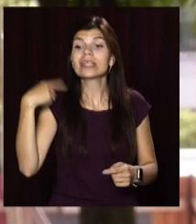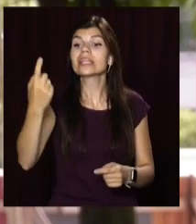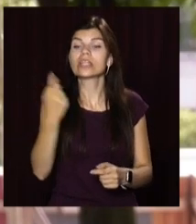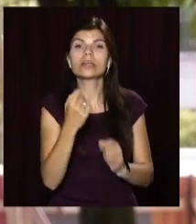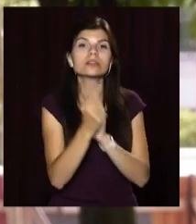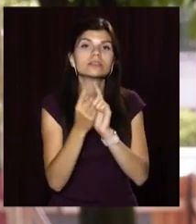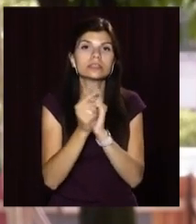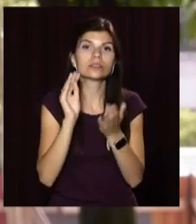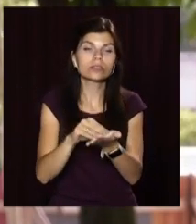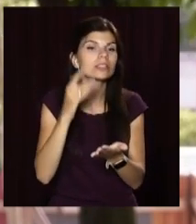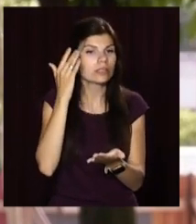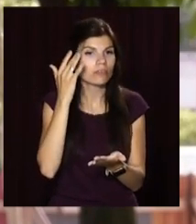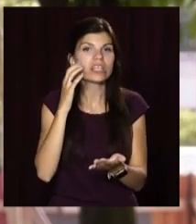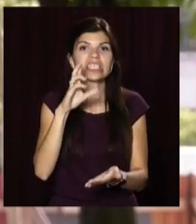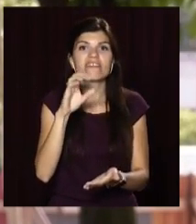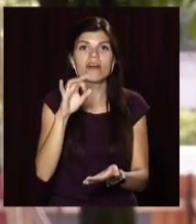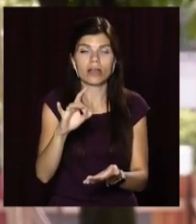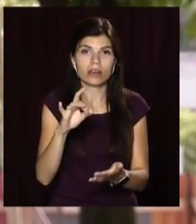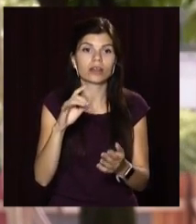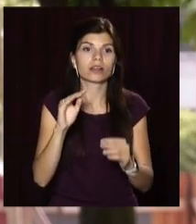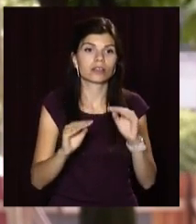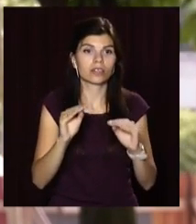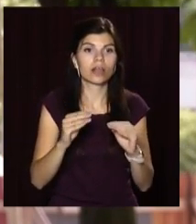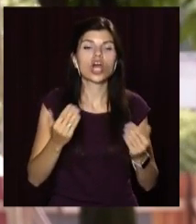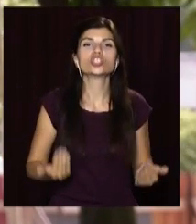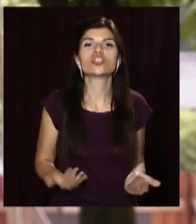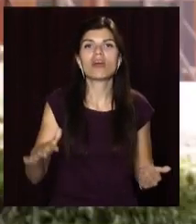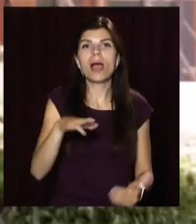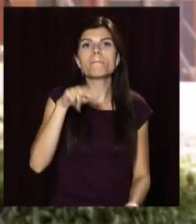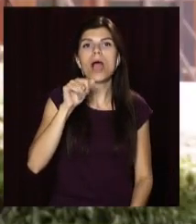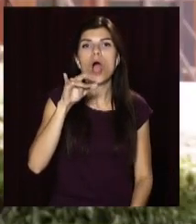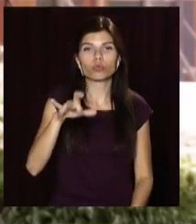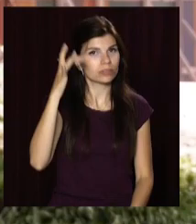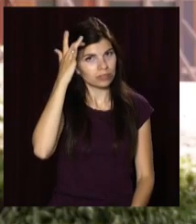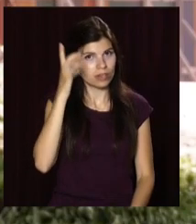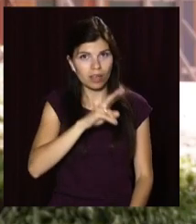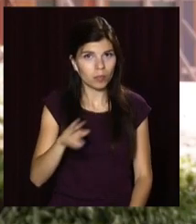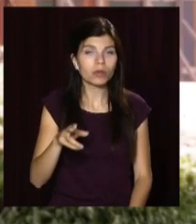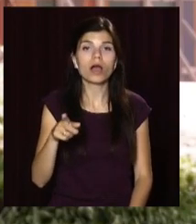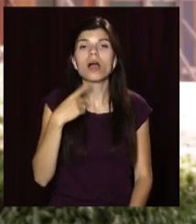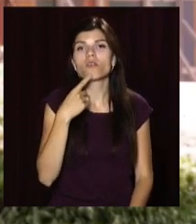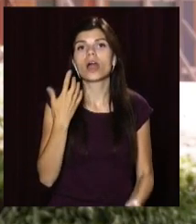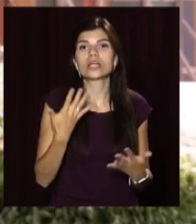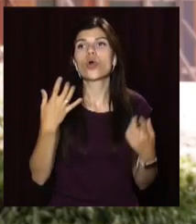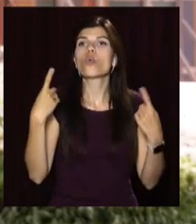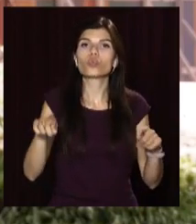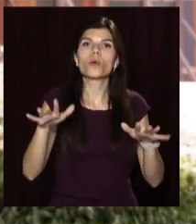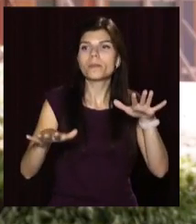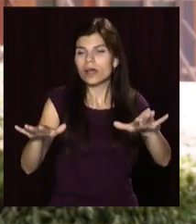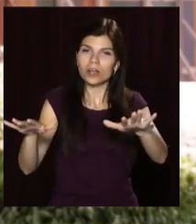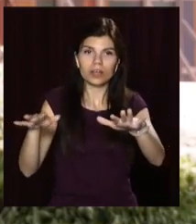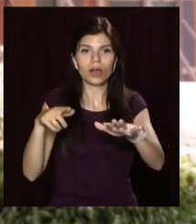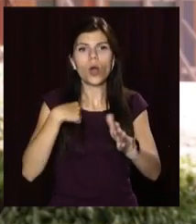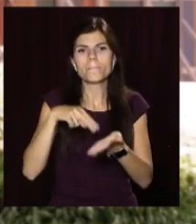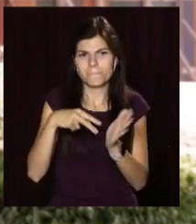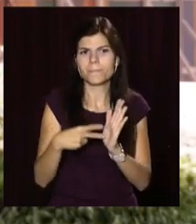реконструкции подобного же сквера начала строительства на жилмассиве «Парус». Если говорить о других локациях, тоже у нас в